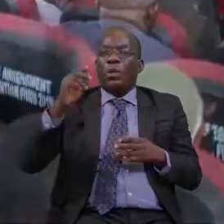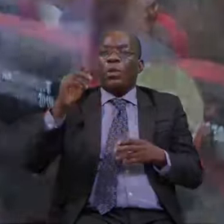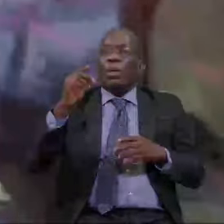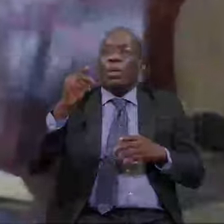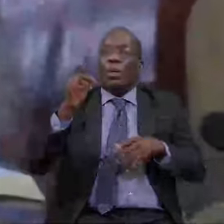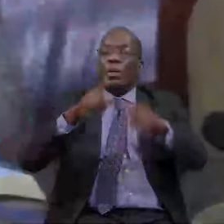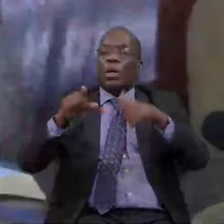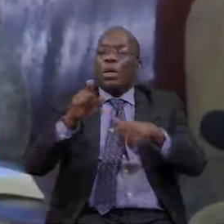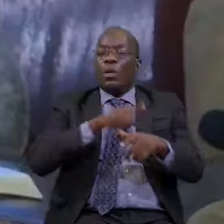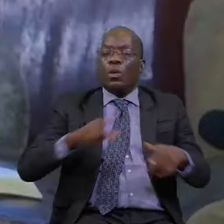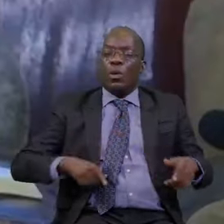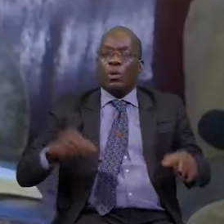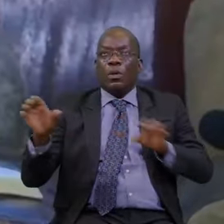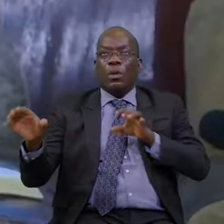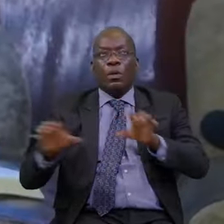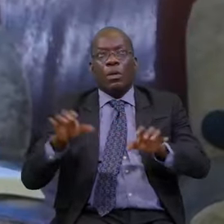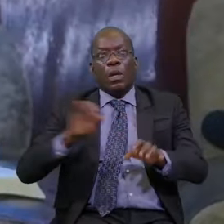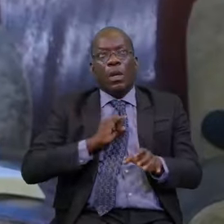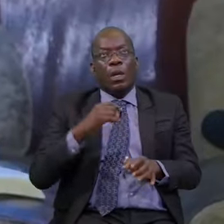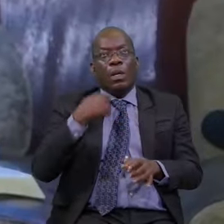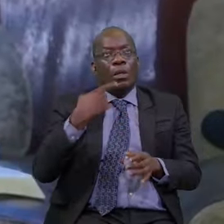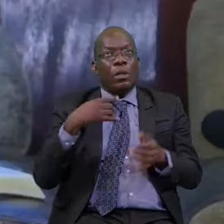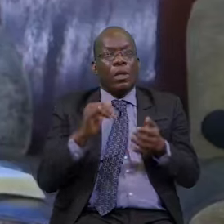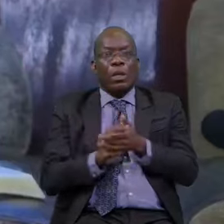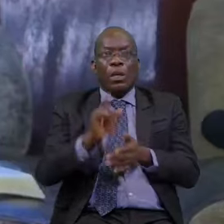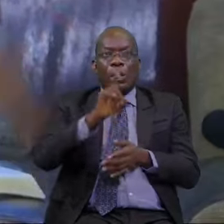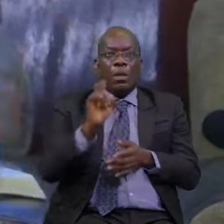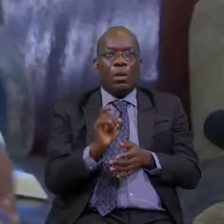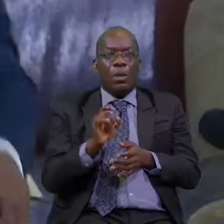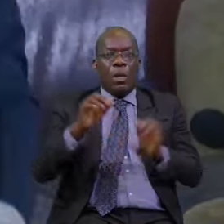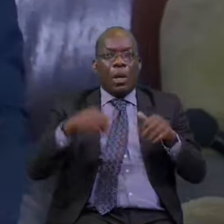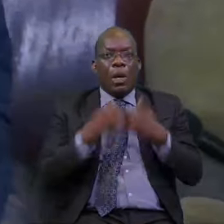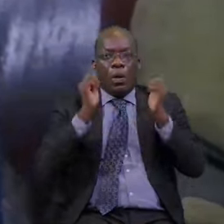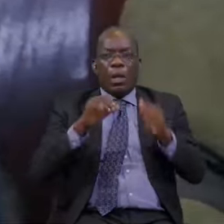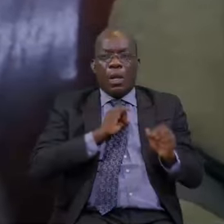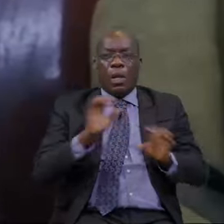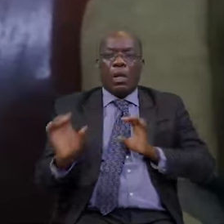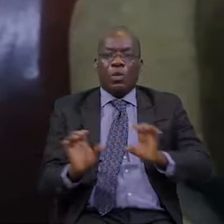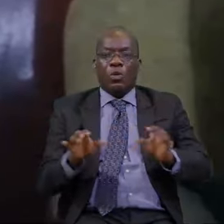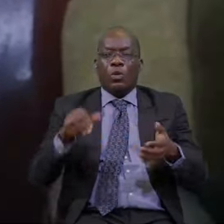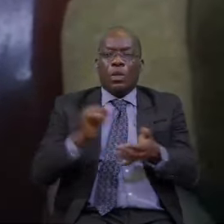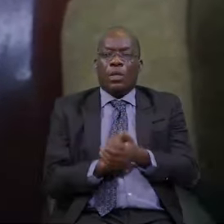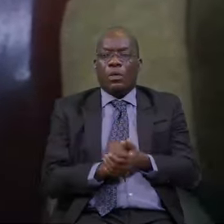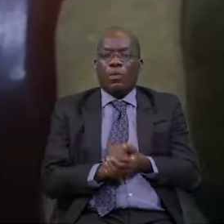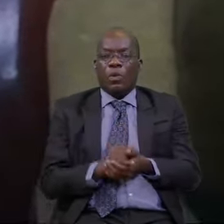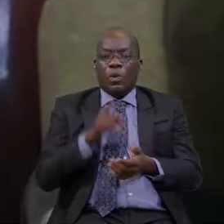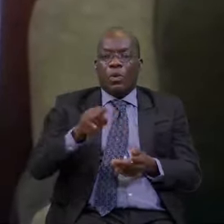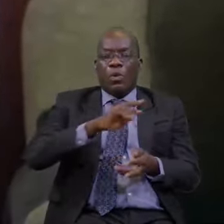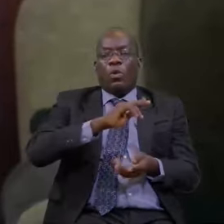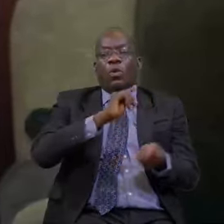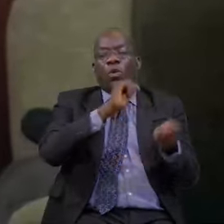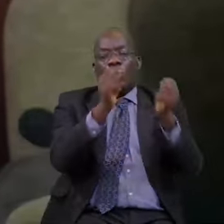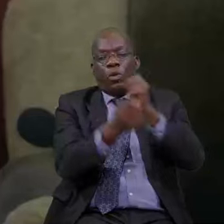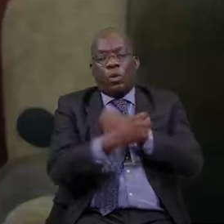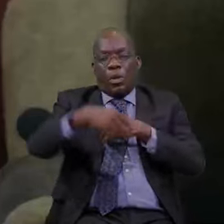Seigneur, est-ce que moi j'ai fait ça? Comment pourrais-je faire ça? Et tu t'en détournes. Et